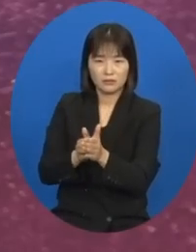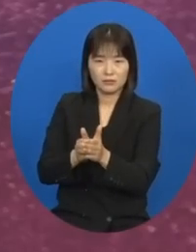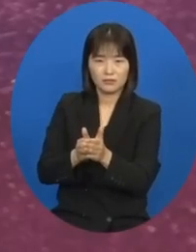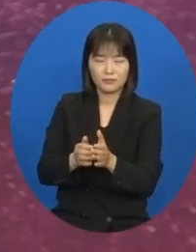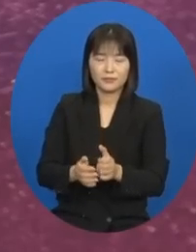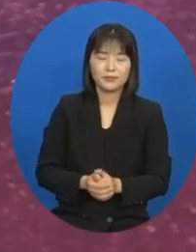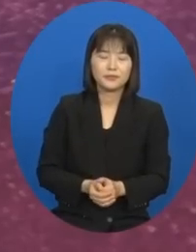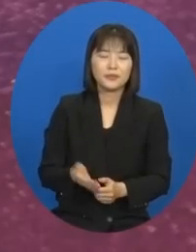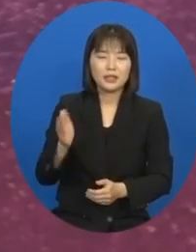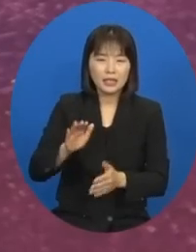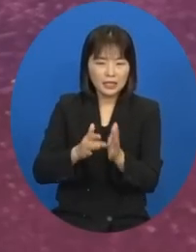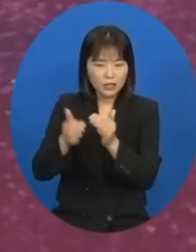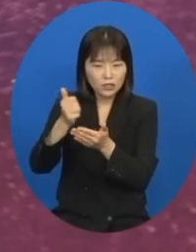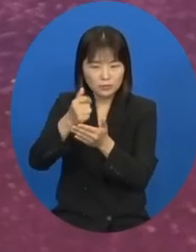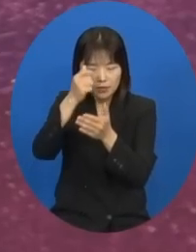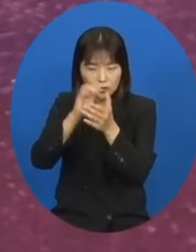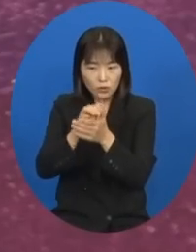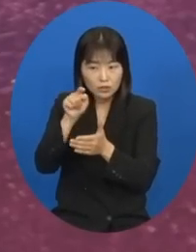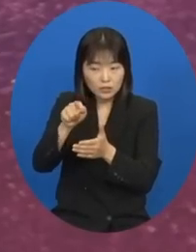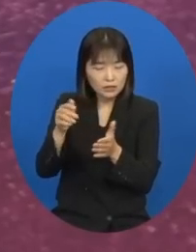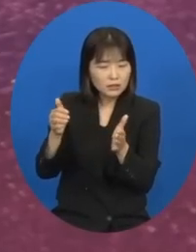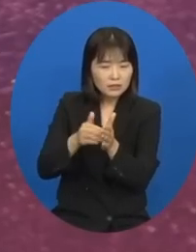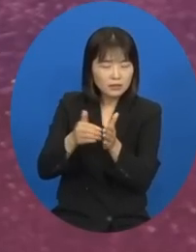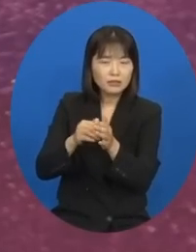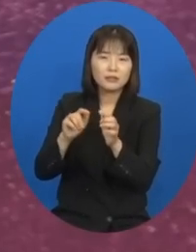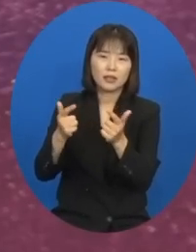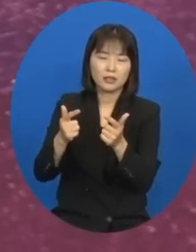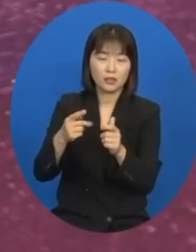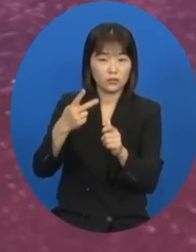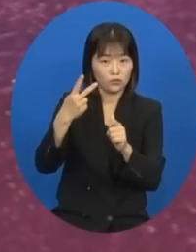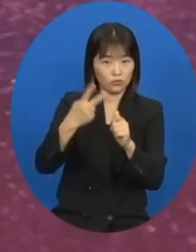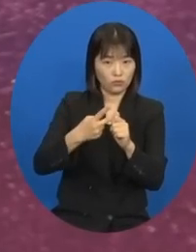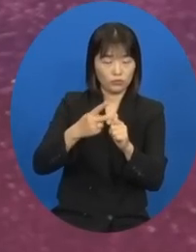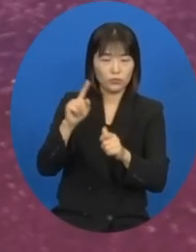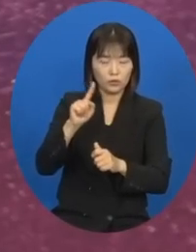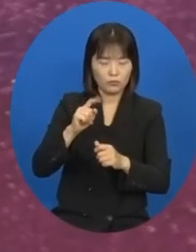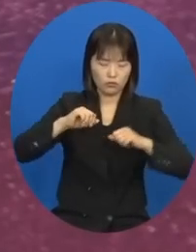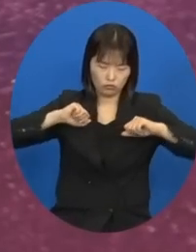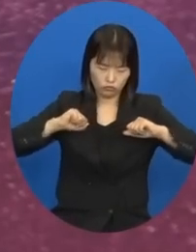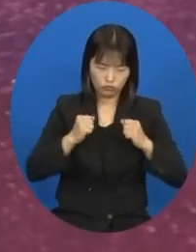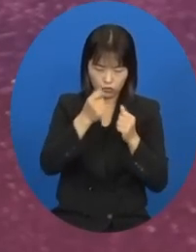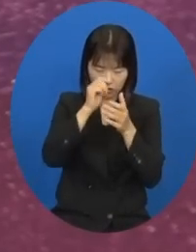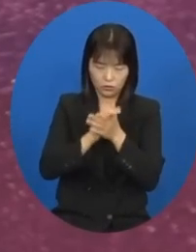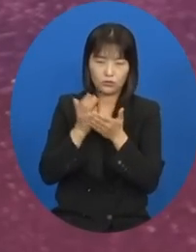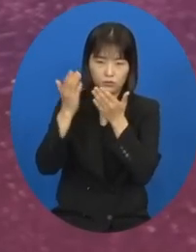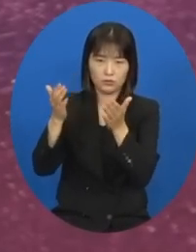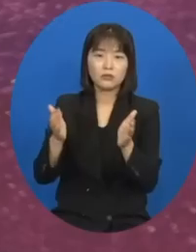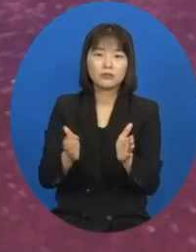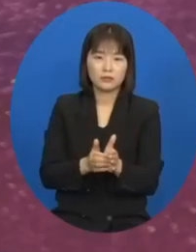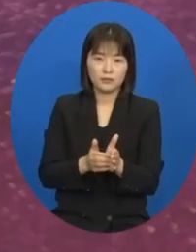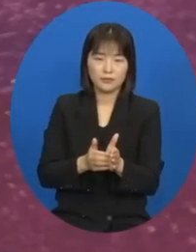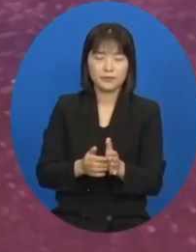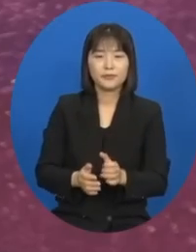그런데 예수님의 기도는 거기서 끝나지 않으셨습니다 두 번째는 순종의 기도를 하셨어요